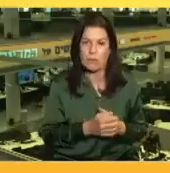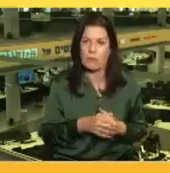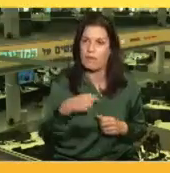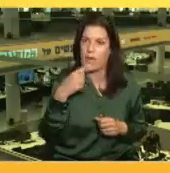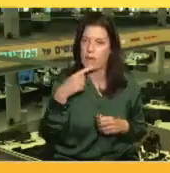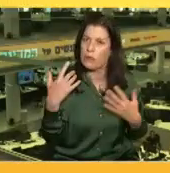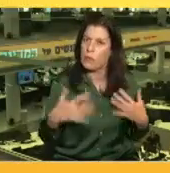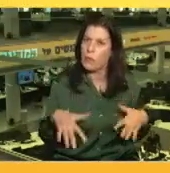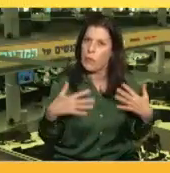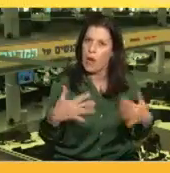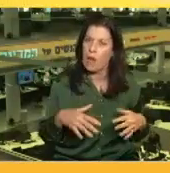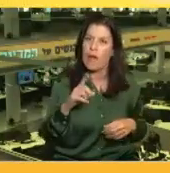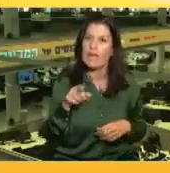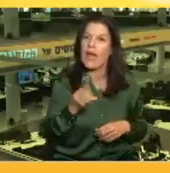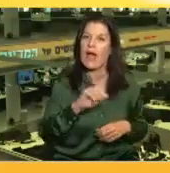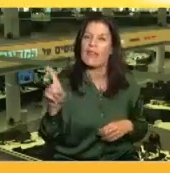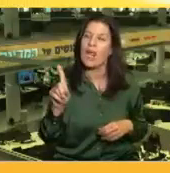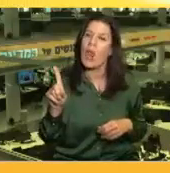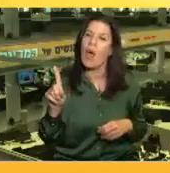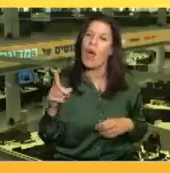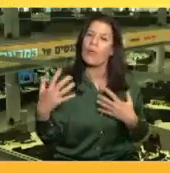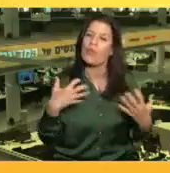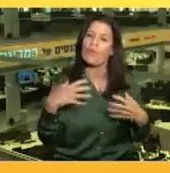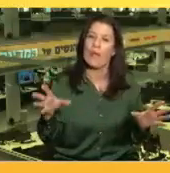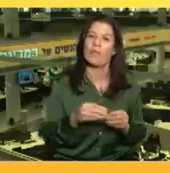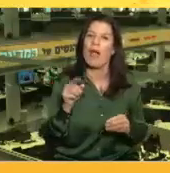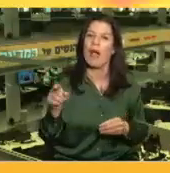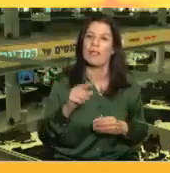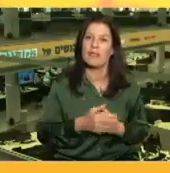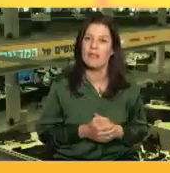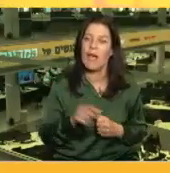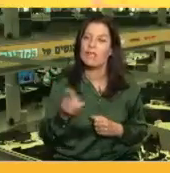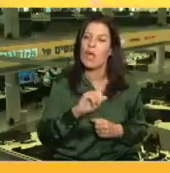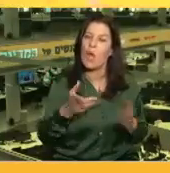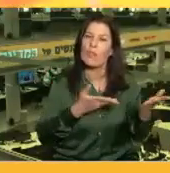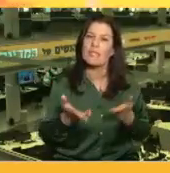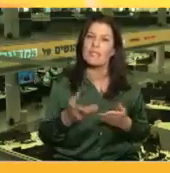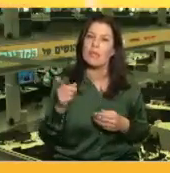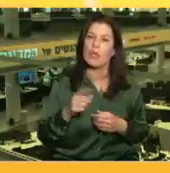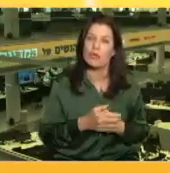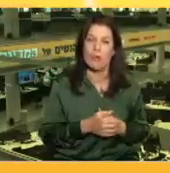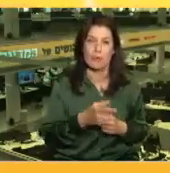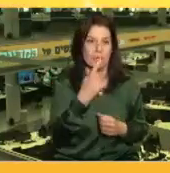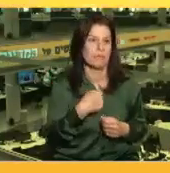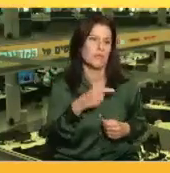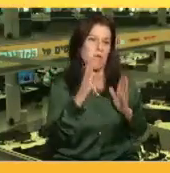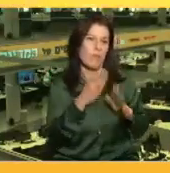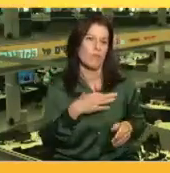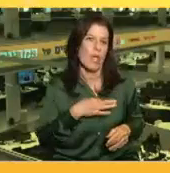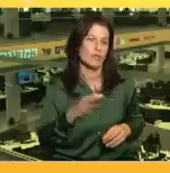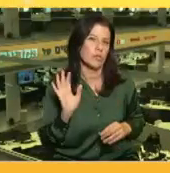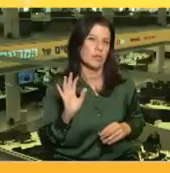קאבר יפה, אבל אמרתי לו, אבל אתה לא תופיע איתה, אתה לא, אתה כל כך, דיברת על השוק, אתה לא תזמין אותה, עכשיו, הוא אמר לי, אני מצטער, זאת האמונה שלי, ואני